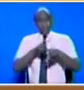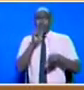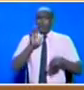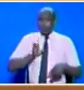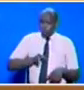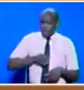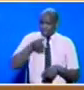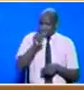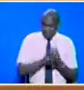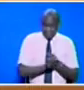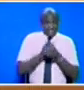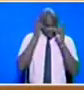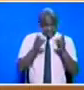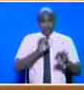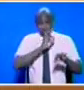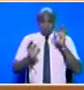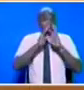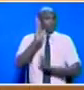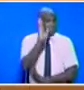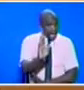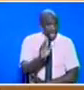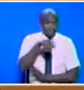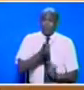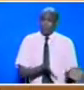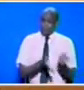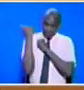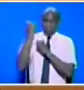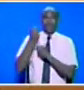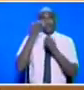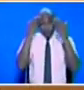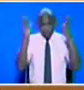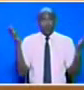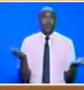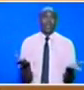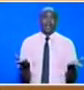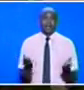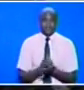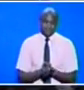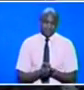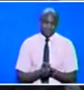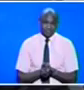mwanamke anadaiwa kuamua kuiteketeza nyumba yao na kutoroka asijulikane aliko.